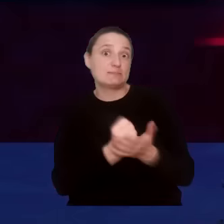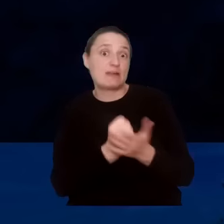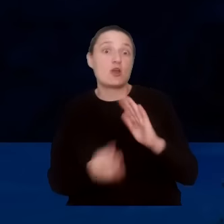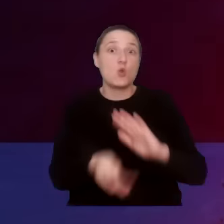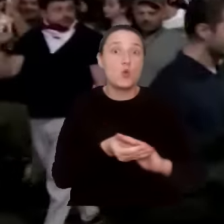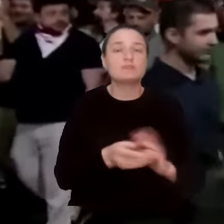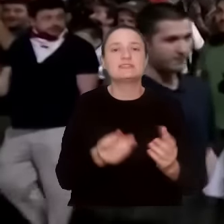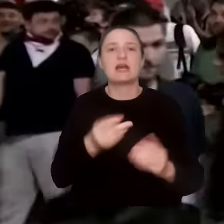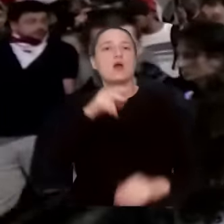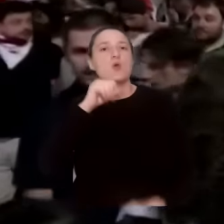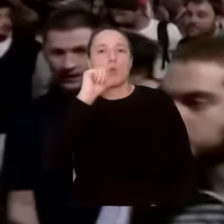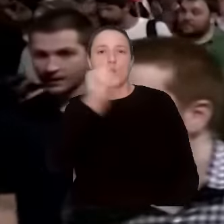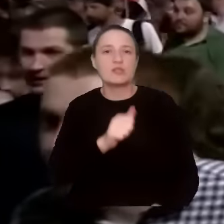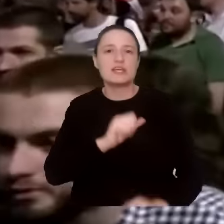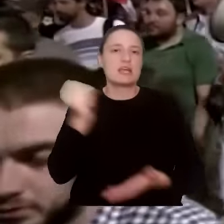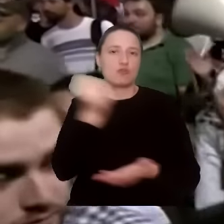unijnych.